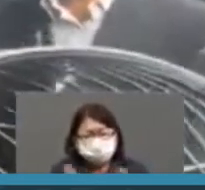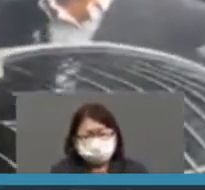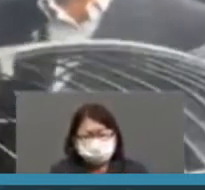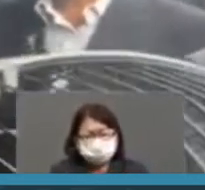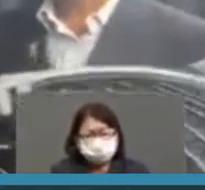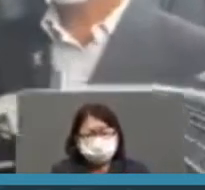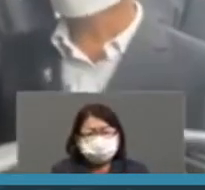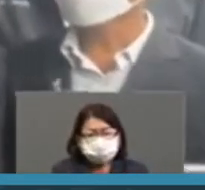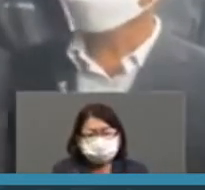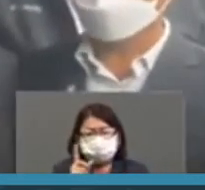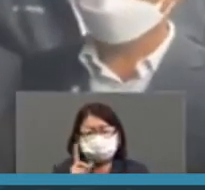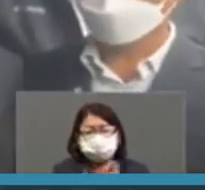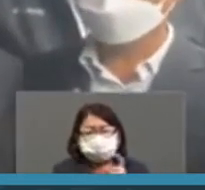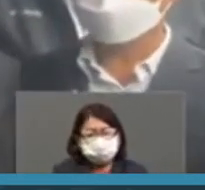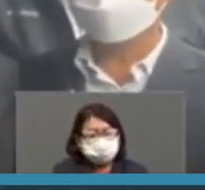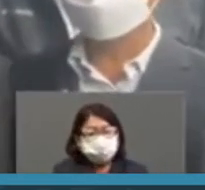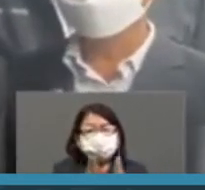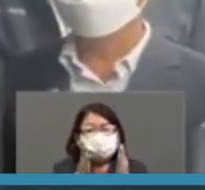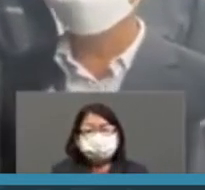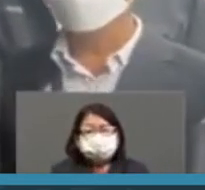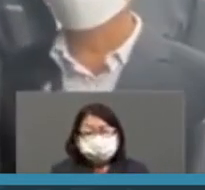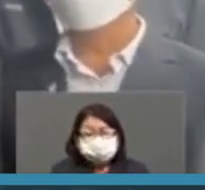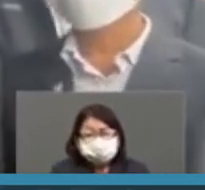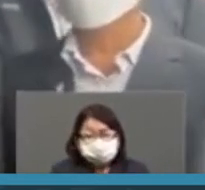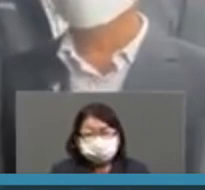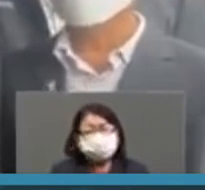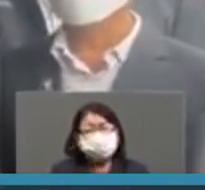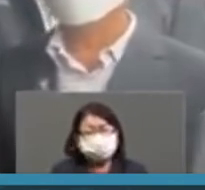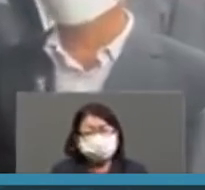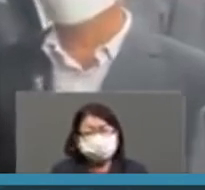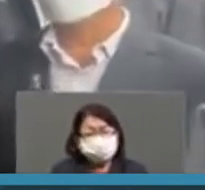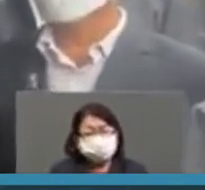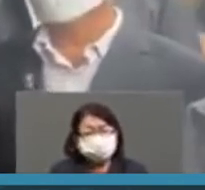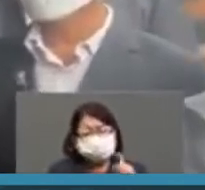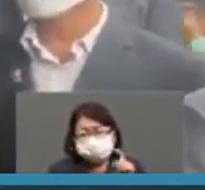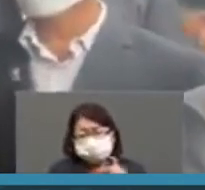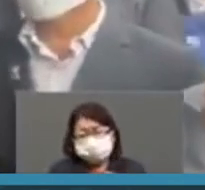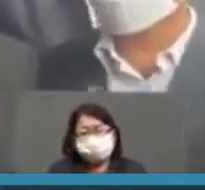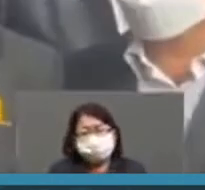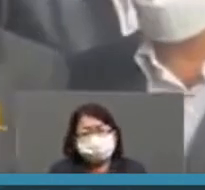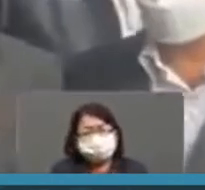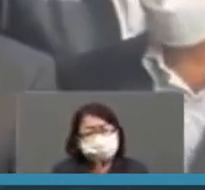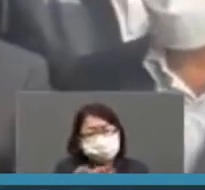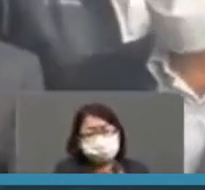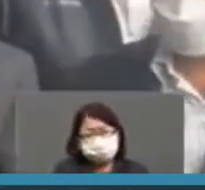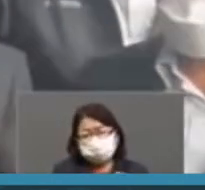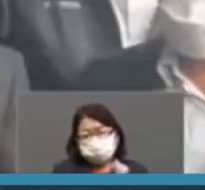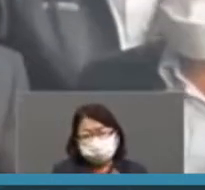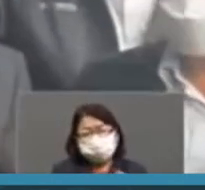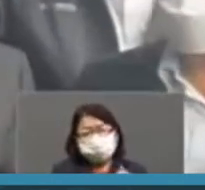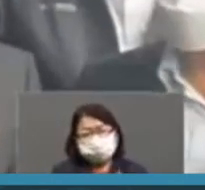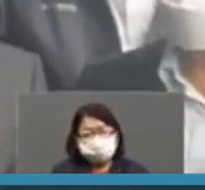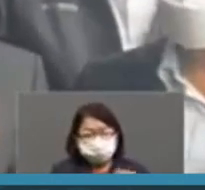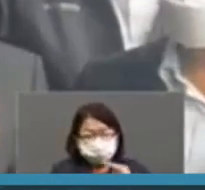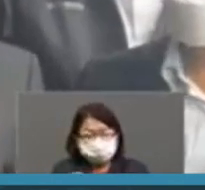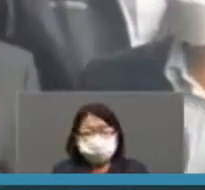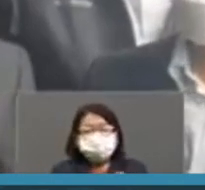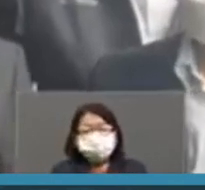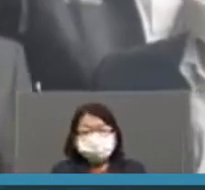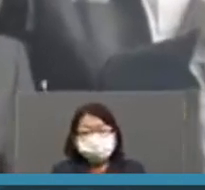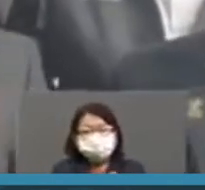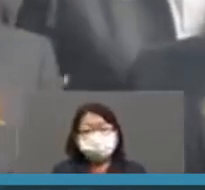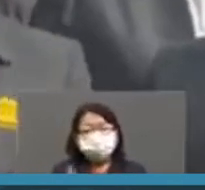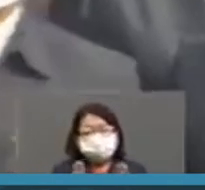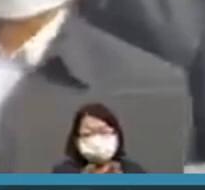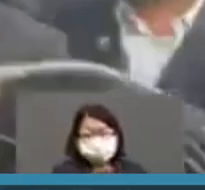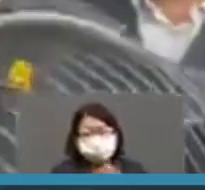และผู้ได้รับบาดเจ็บพร้อมสั่งการให้หน่วยงานที่เกี่ยวข้องเร่งหาสาเหตุและให้ความช่วยเหลือเยียวยากับครอบครัวที่ได้รับผลกระทบ